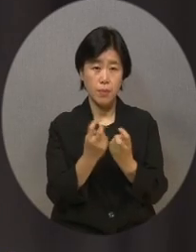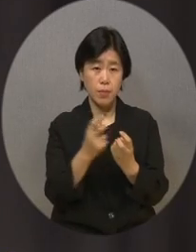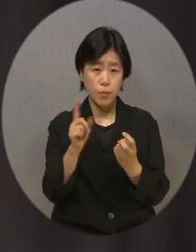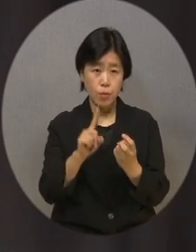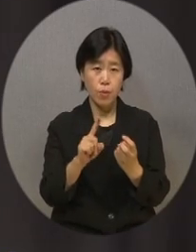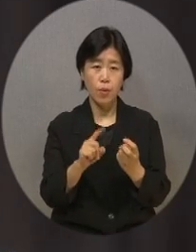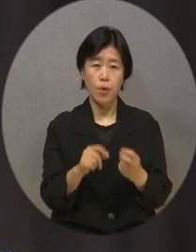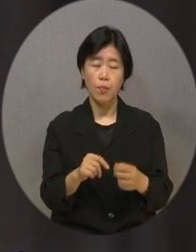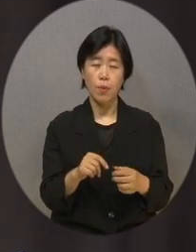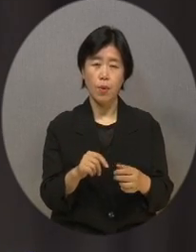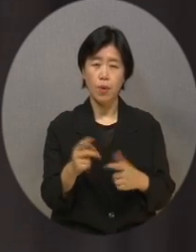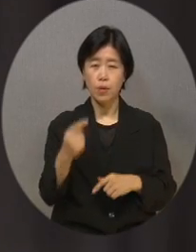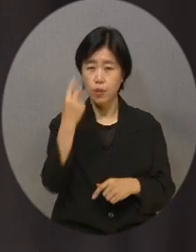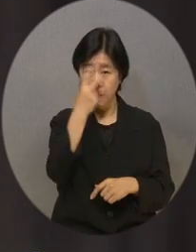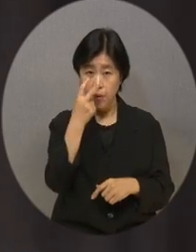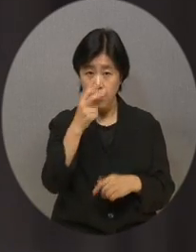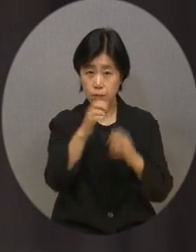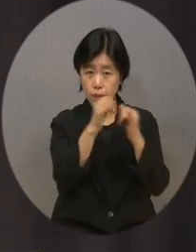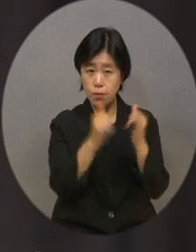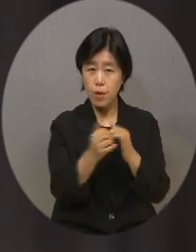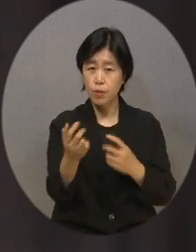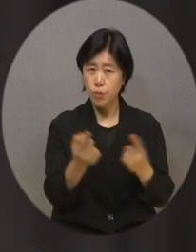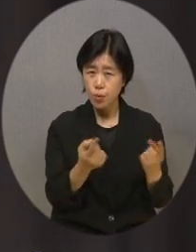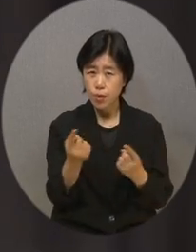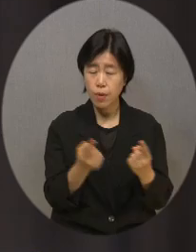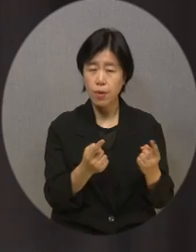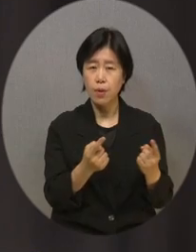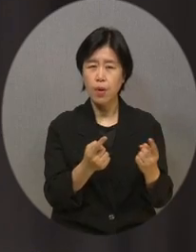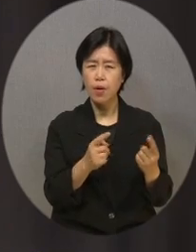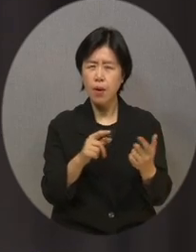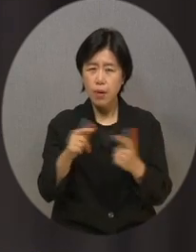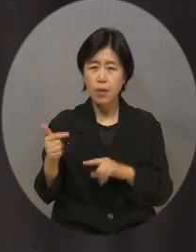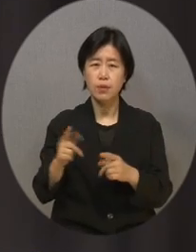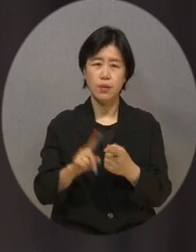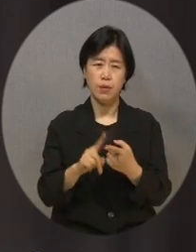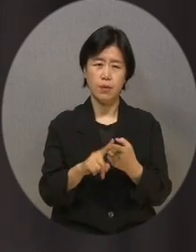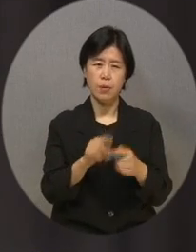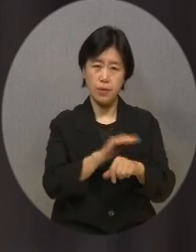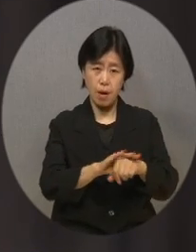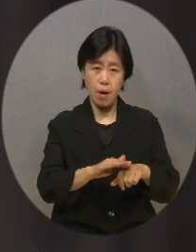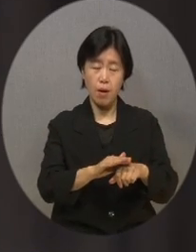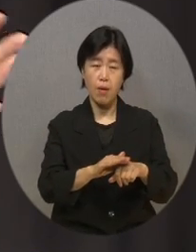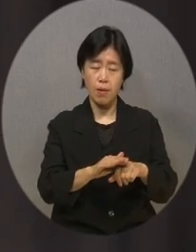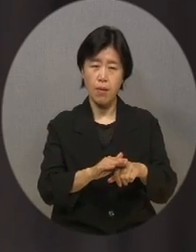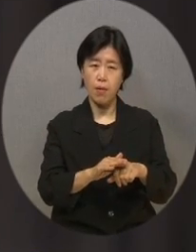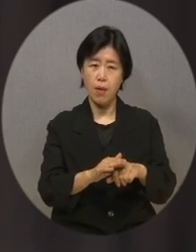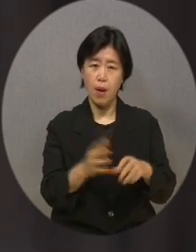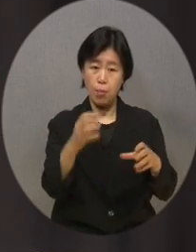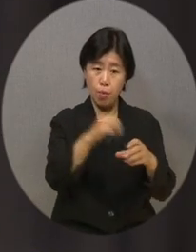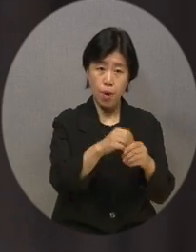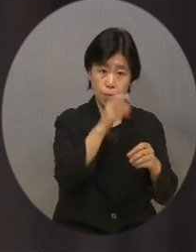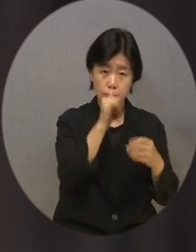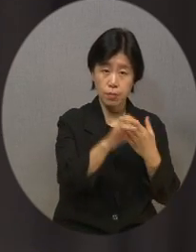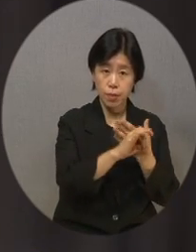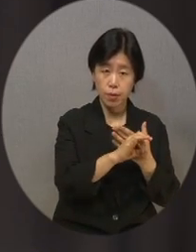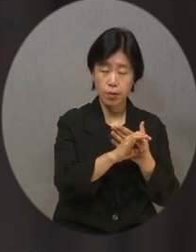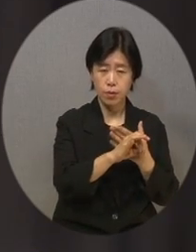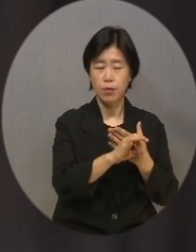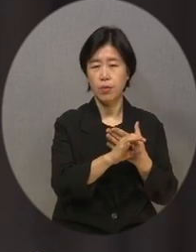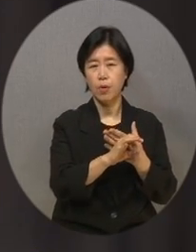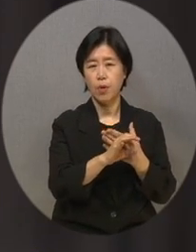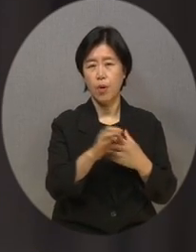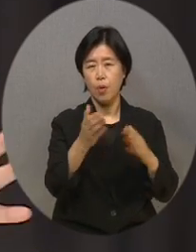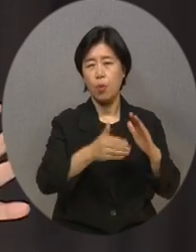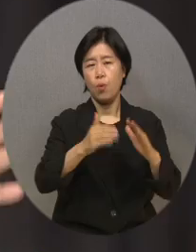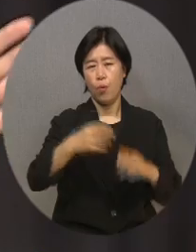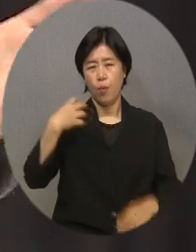보건사업의 조정 및 운영 등 이런 것들을 수행해야 우리가 이제 공공의료라고 표현하는데 지금 공공의료에서 하는 곳은